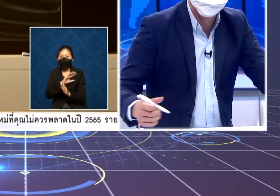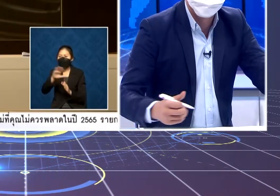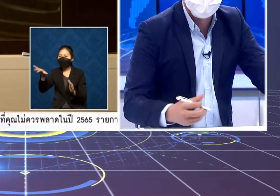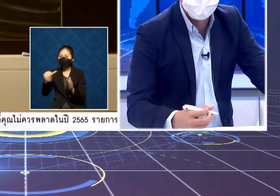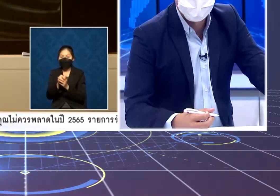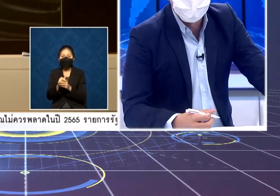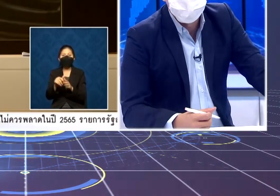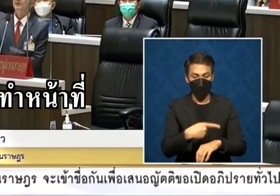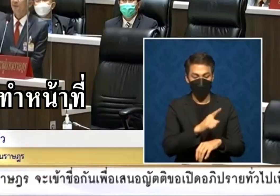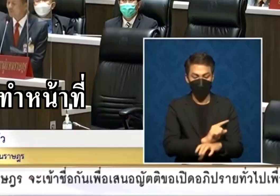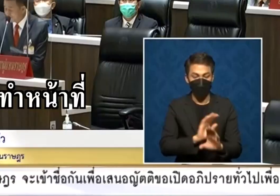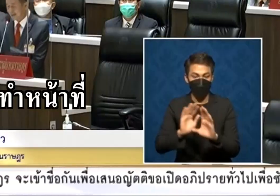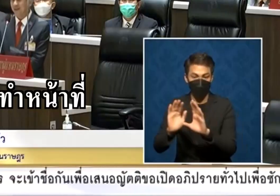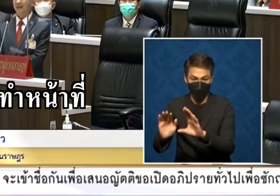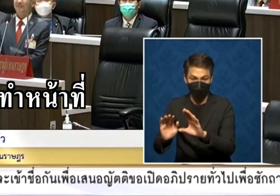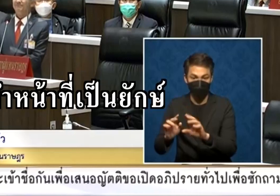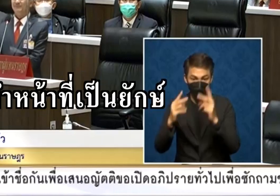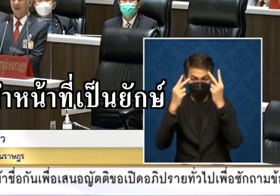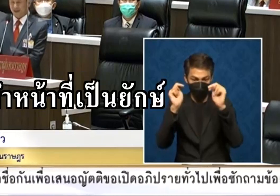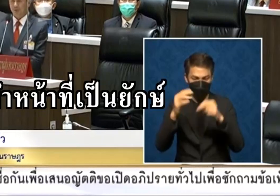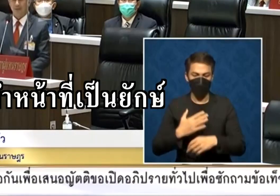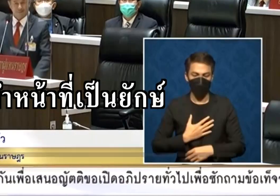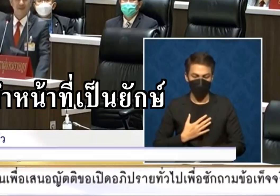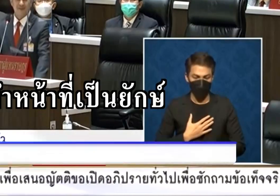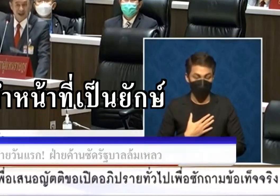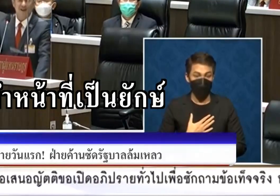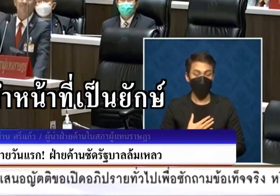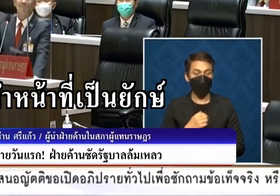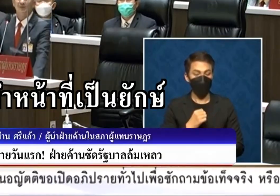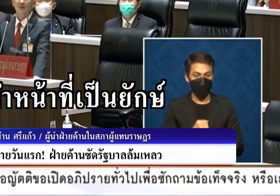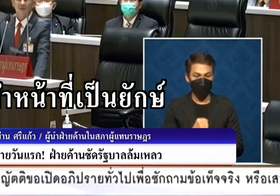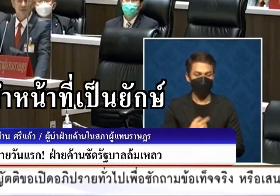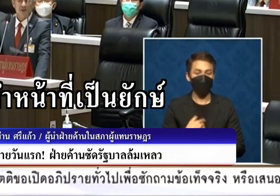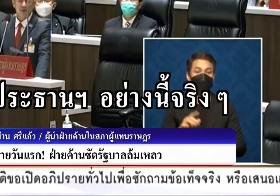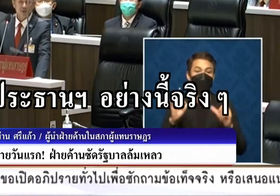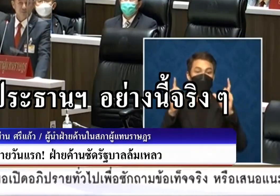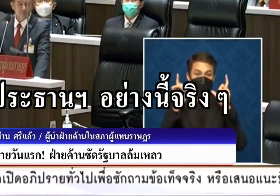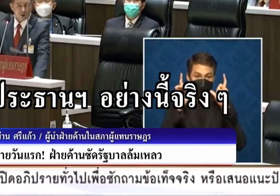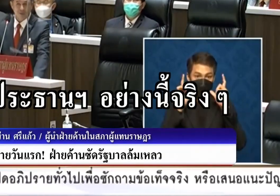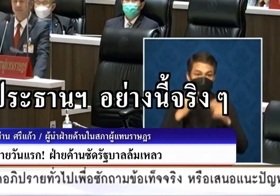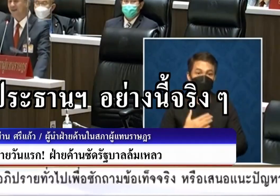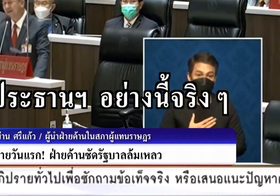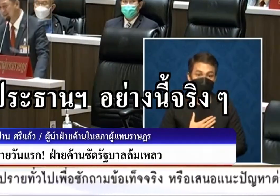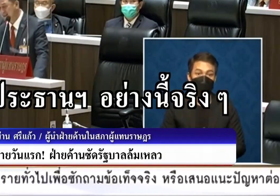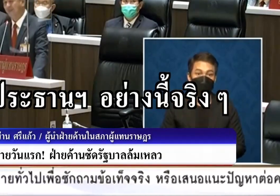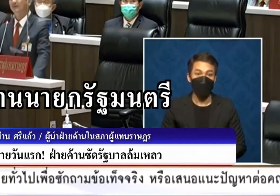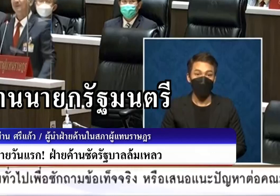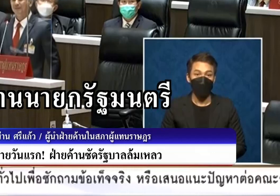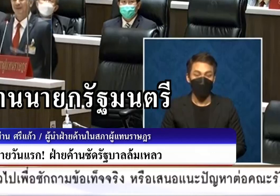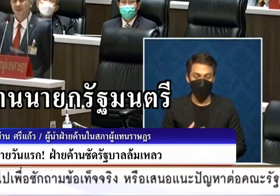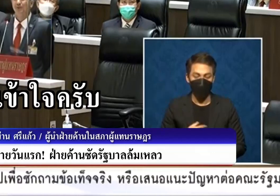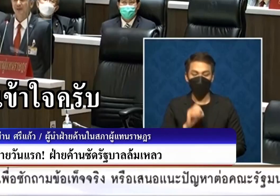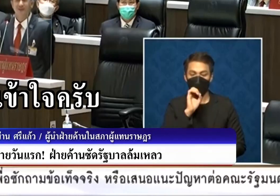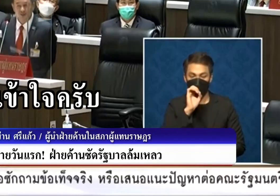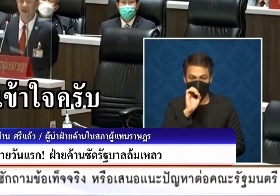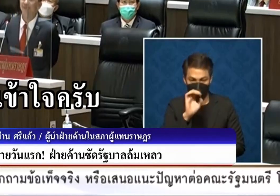ณเพื่อนสสทุกคนด้วยผมทำหน้าที่นะครับขณะนี้ผมทำหน้าที่เป็นยักษ์ครับต้องบอกกับท่านพลานอย่างนี้จริงๆผ่านไปยังท่